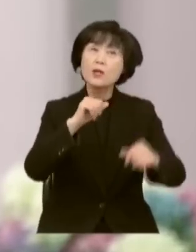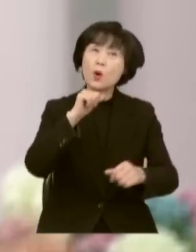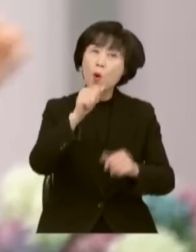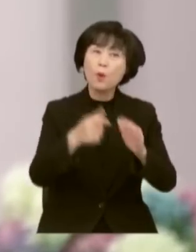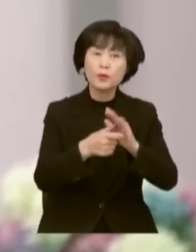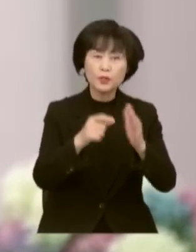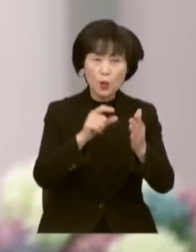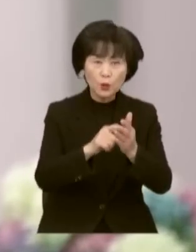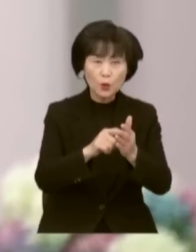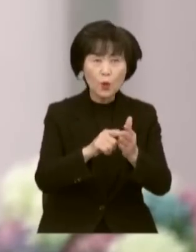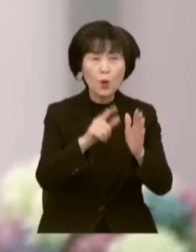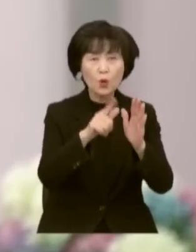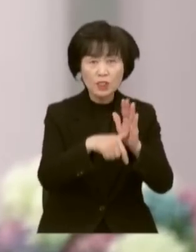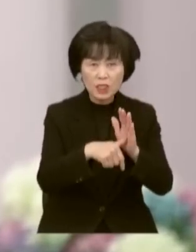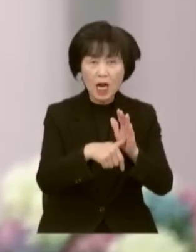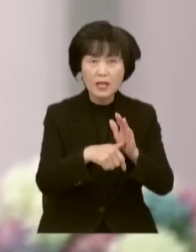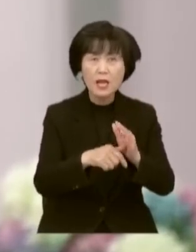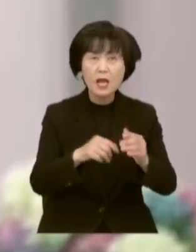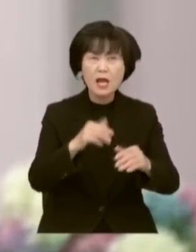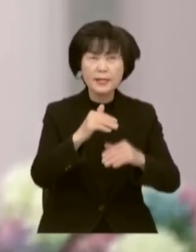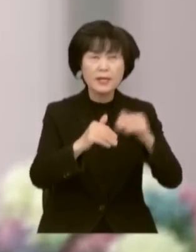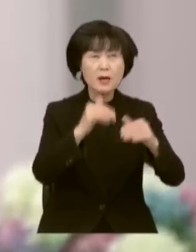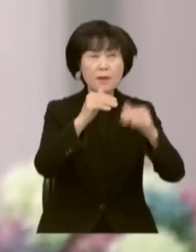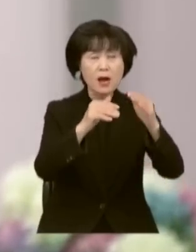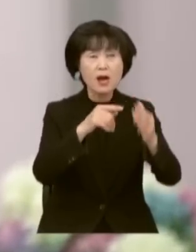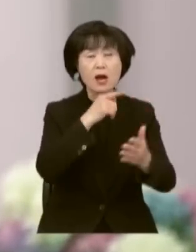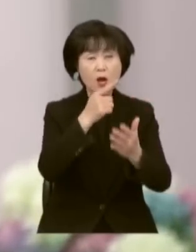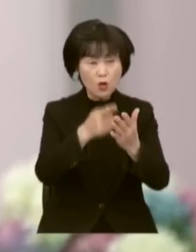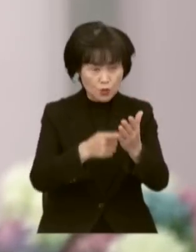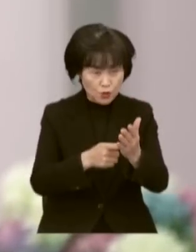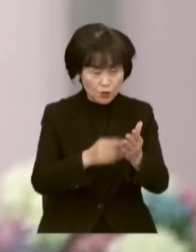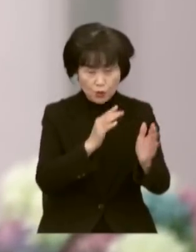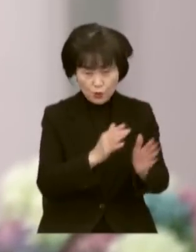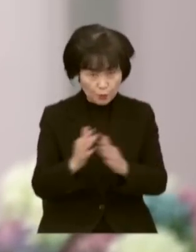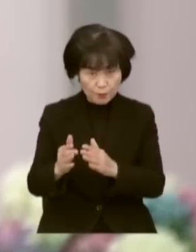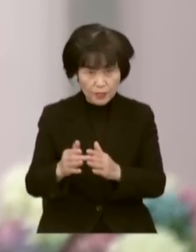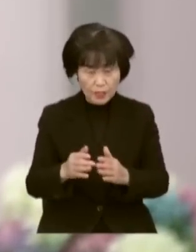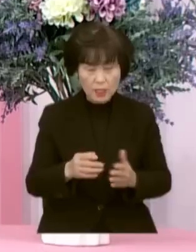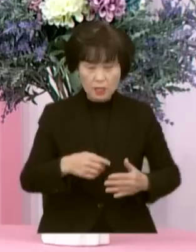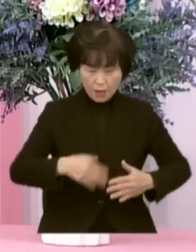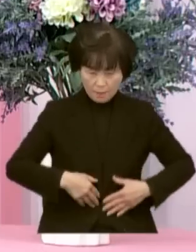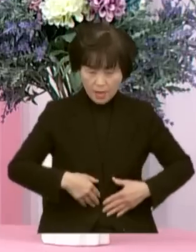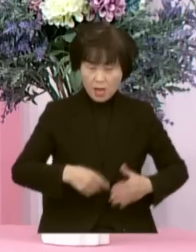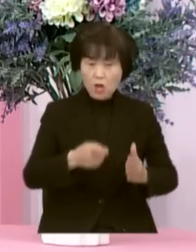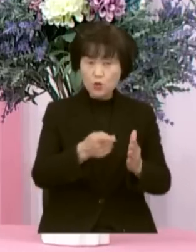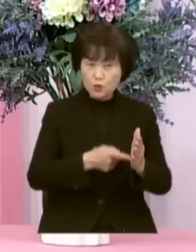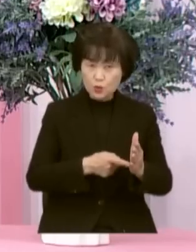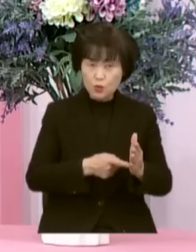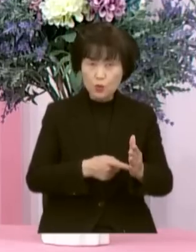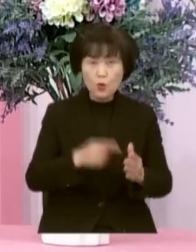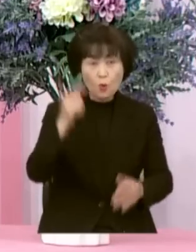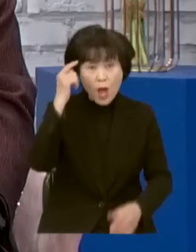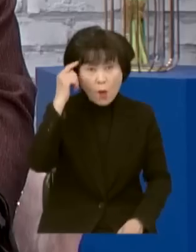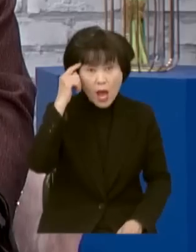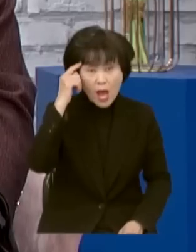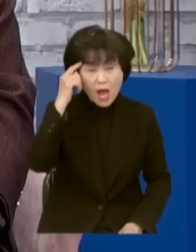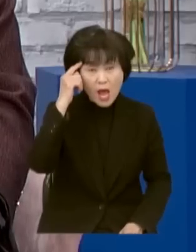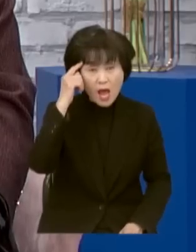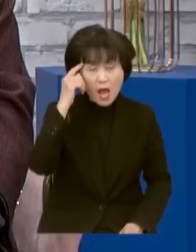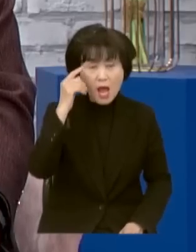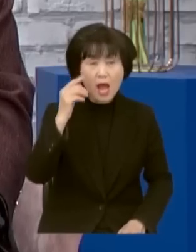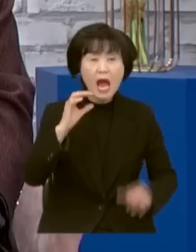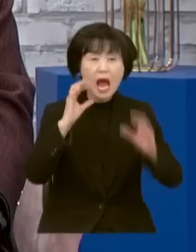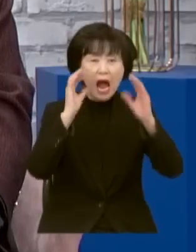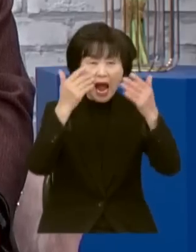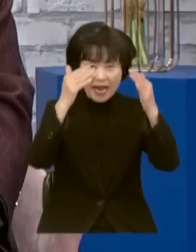5분 정도의 시간을 소요해갖고는 이제 수술 준비를 하는데 제왕절개를 해야 되는 거예요. 왜요? 양수가 벌써 터졌던 거예요.